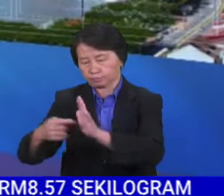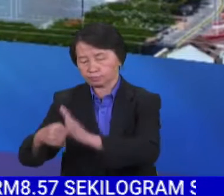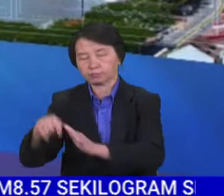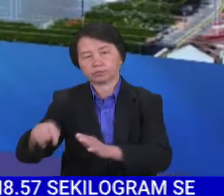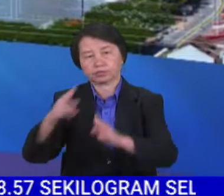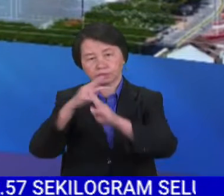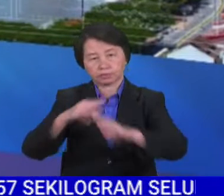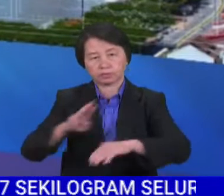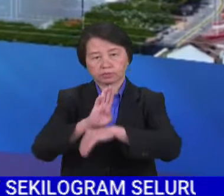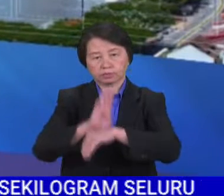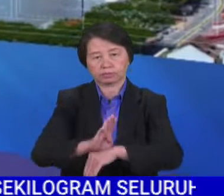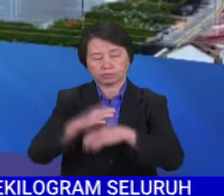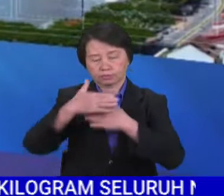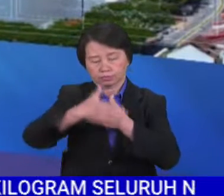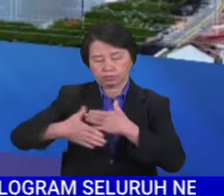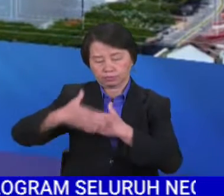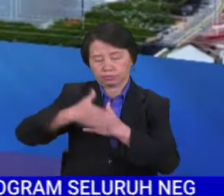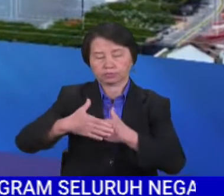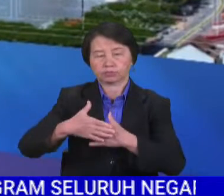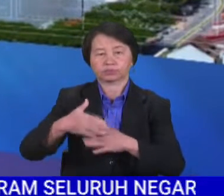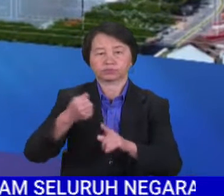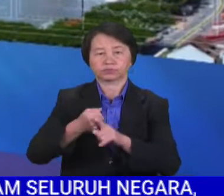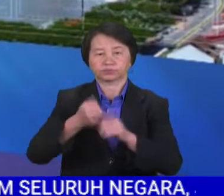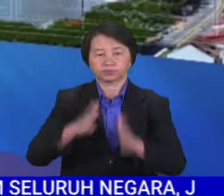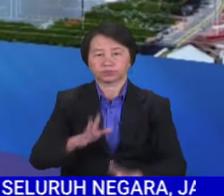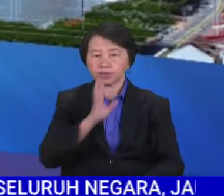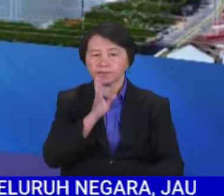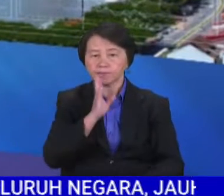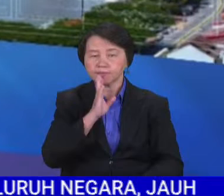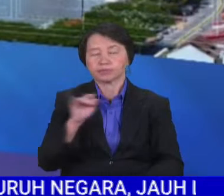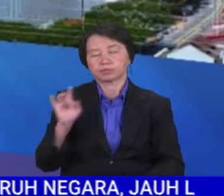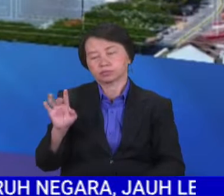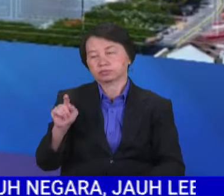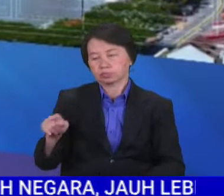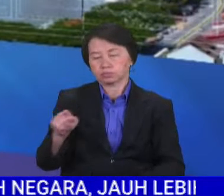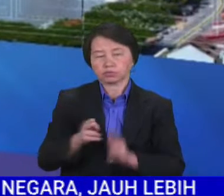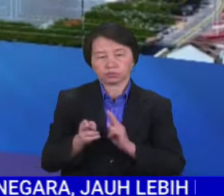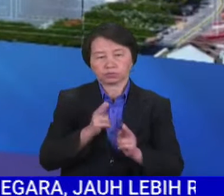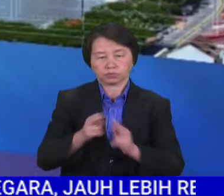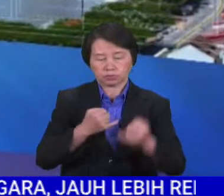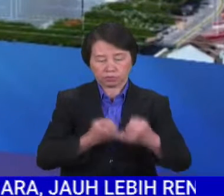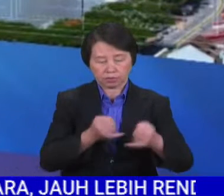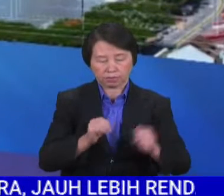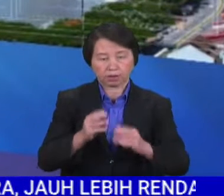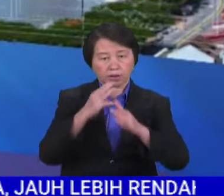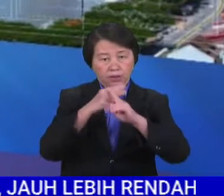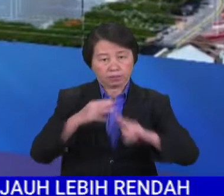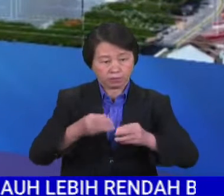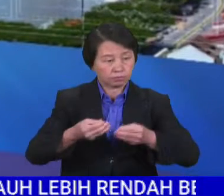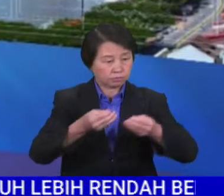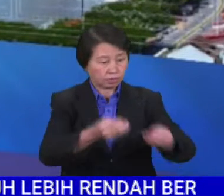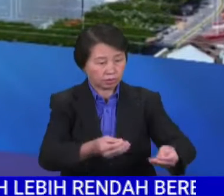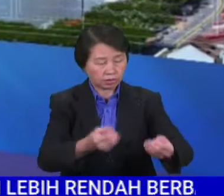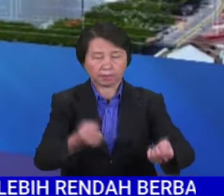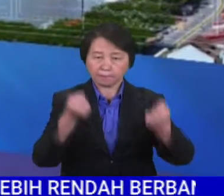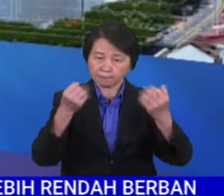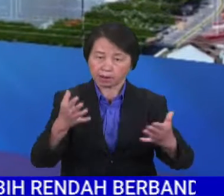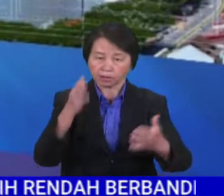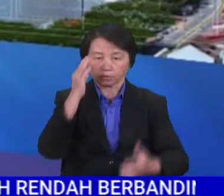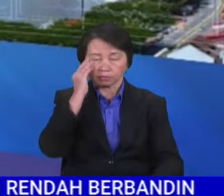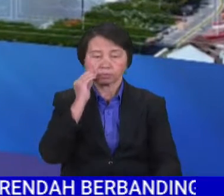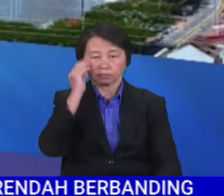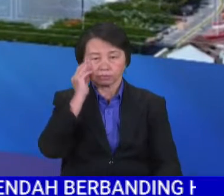museum budaya Borneo pengaruhnya Tajuddin Mochtar berkata Ia adalah salah satu usaha Jabatan itu untuk menawarkan lebih banyak